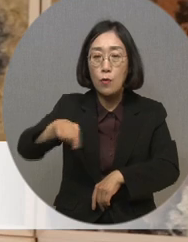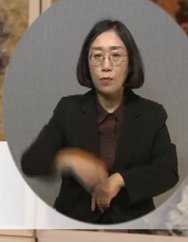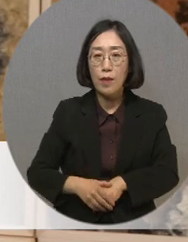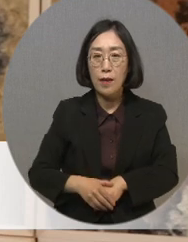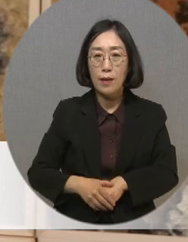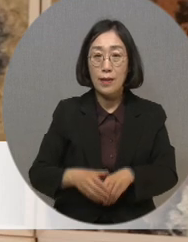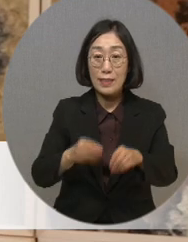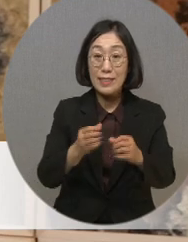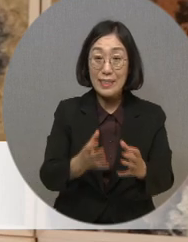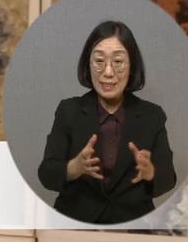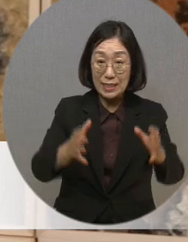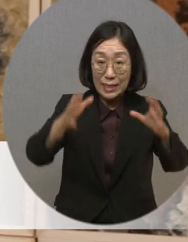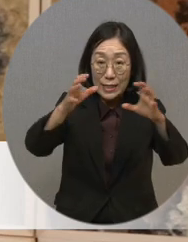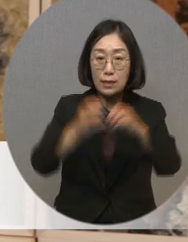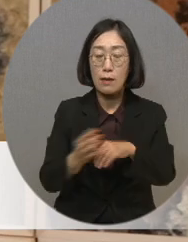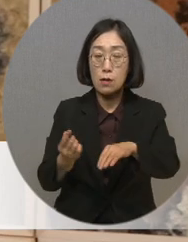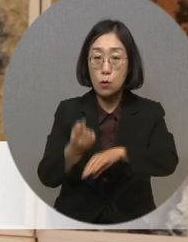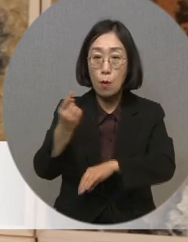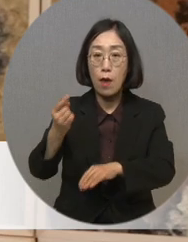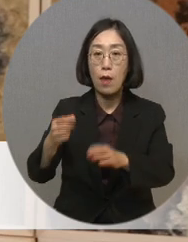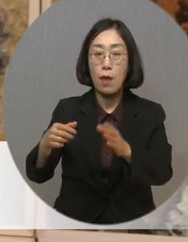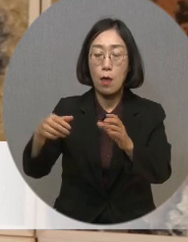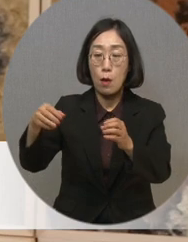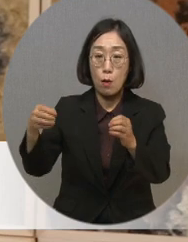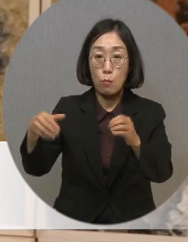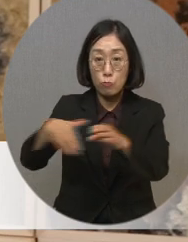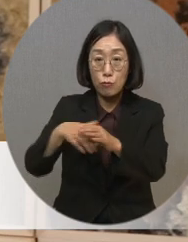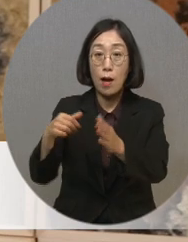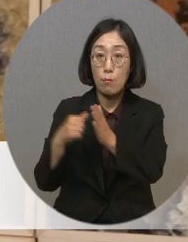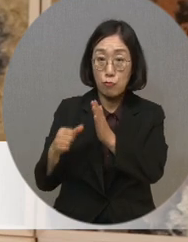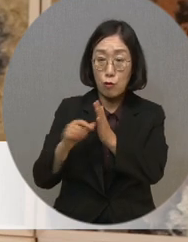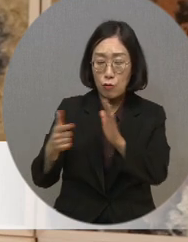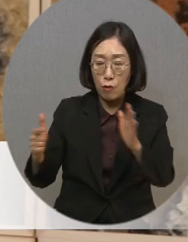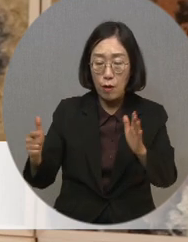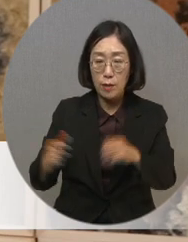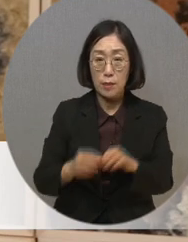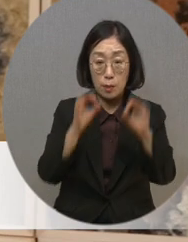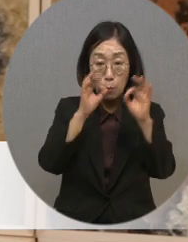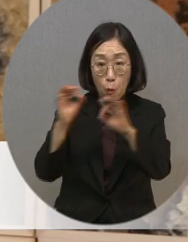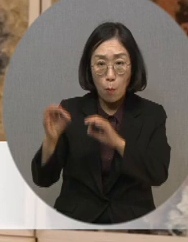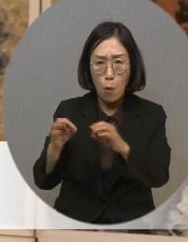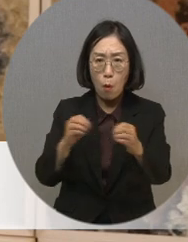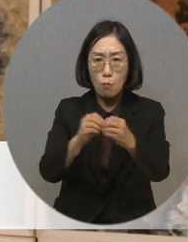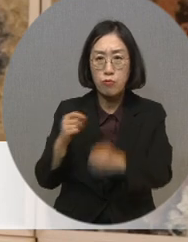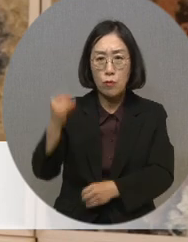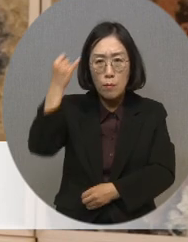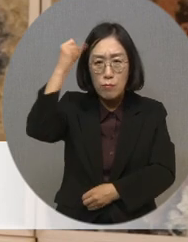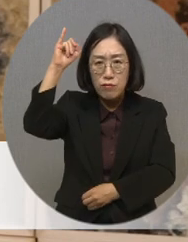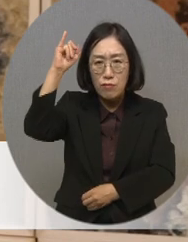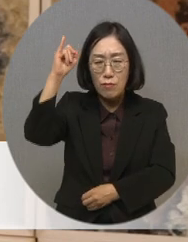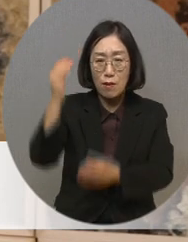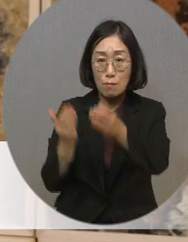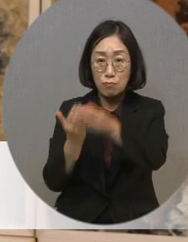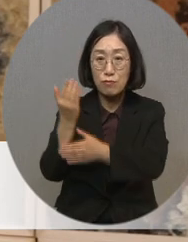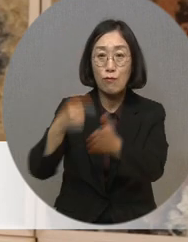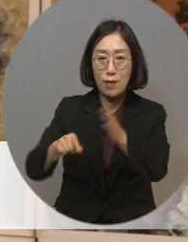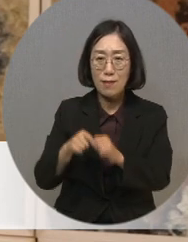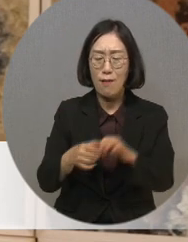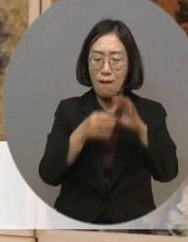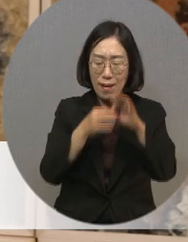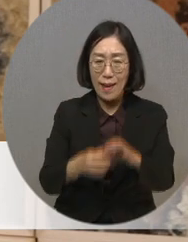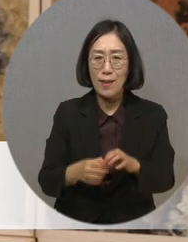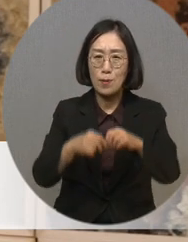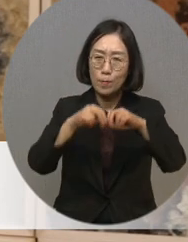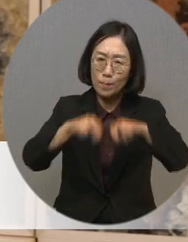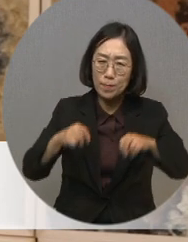토기나 기타 문화재에서 어떤 영감을 얻기 위해서 많이 쫓아다니면서 그 영감을 제가